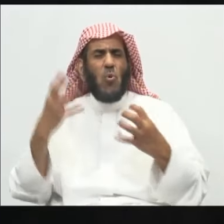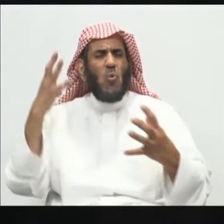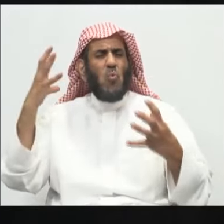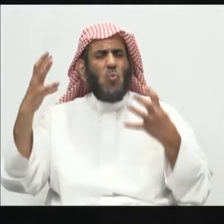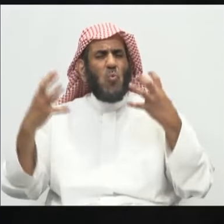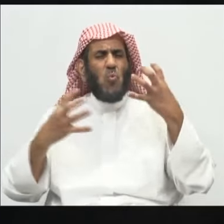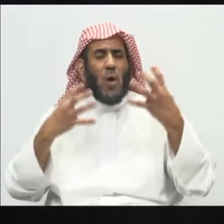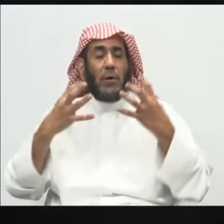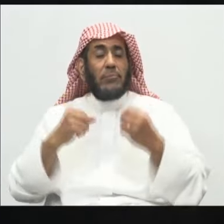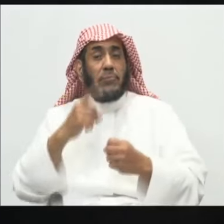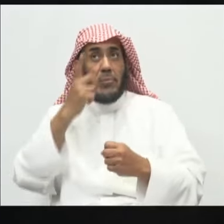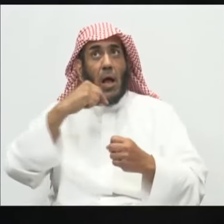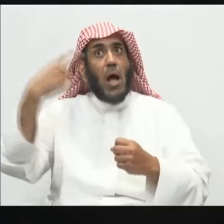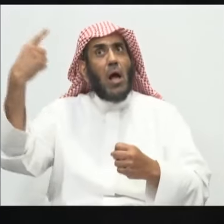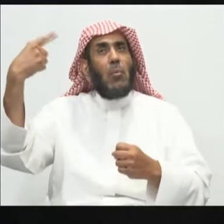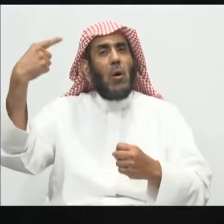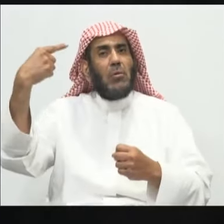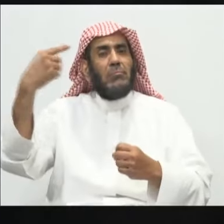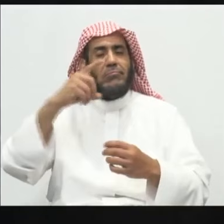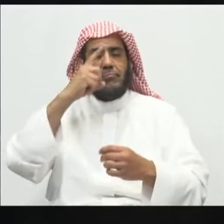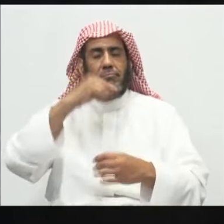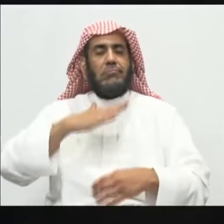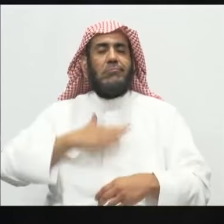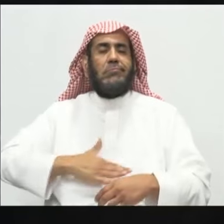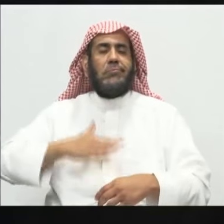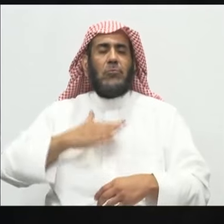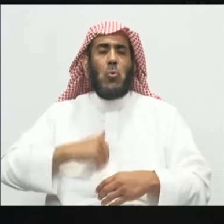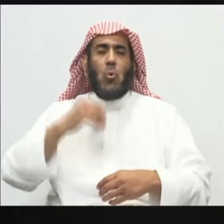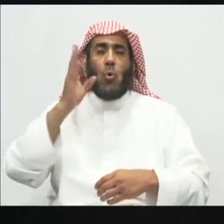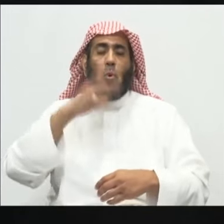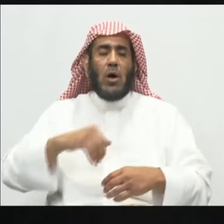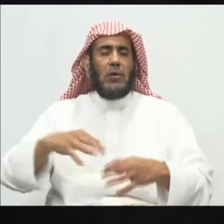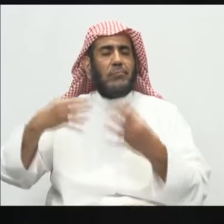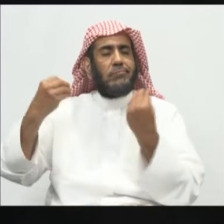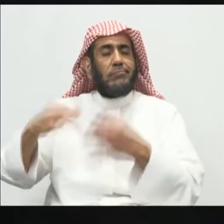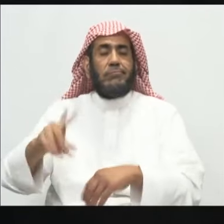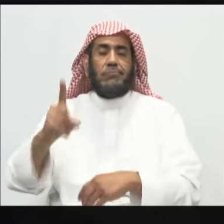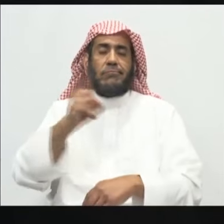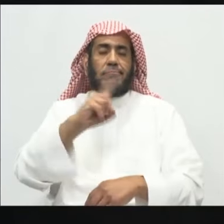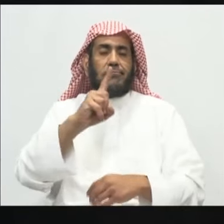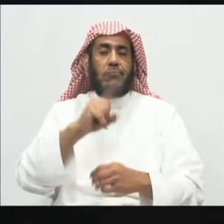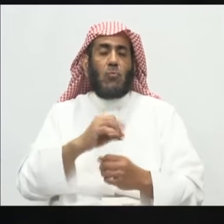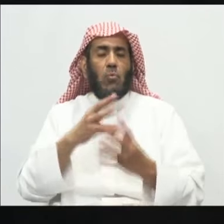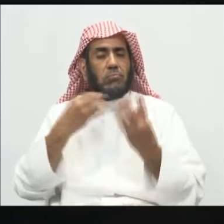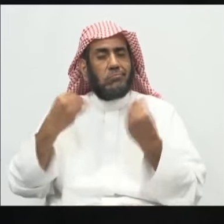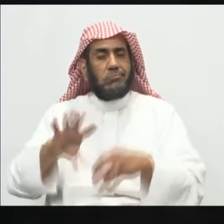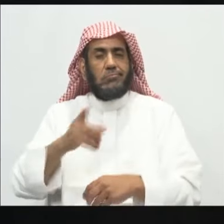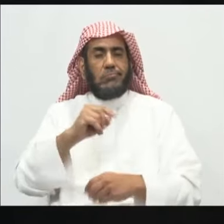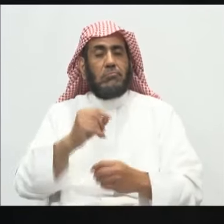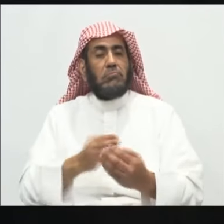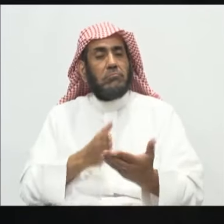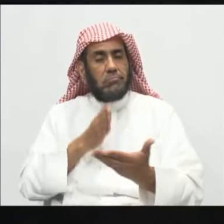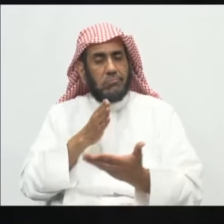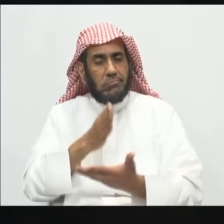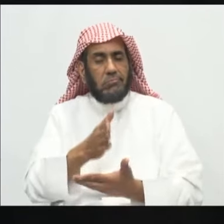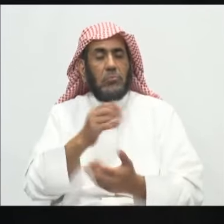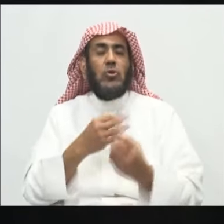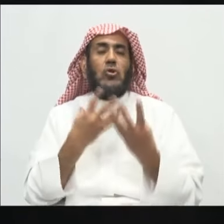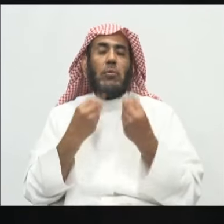اخره لذا امره بالصبر وعدم التخلي عن هذا الواجب فامره بالصبر وعدم التخلي عن هذا